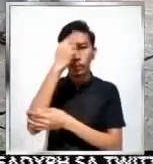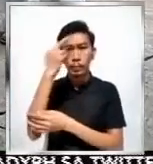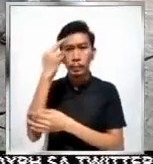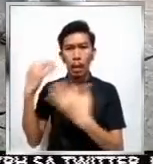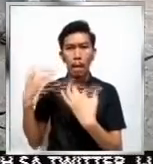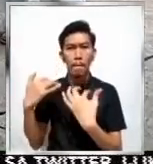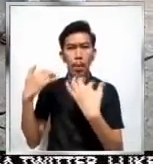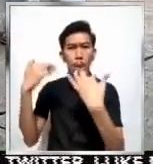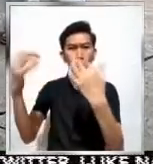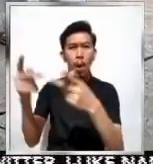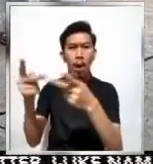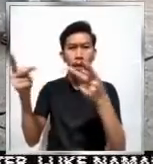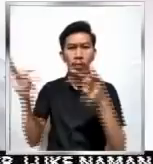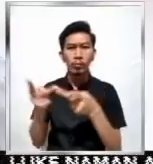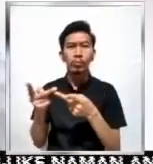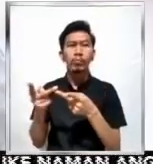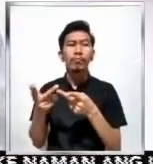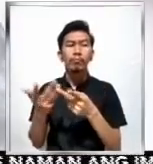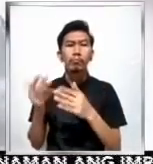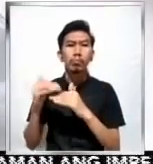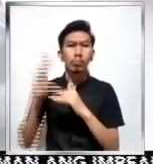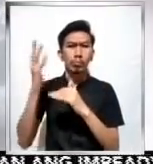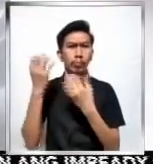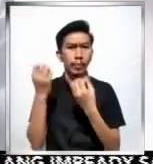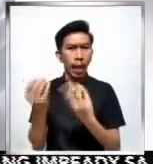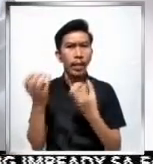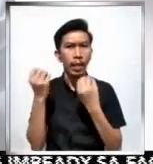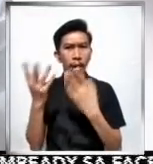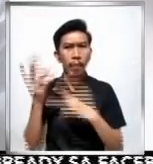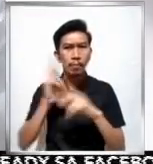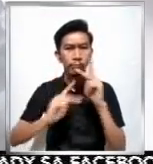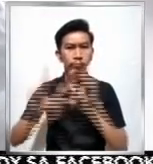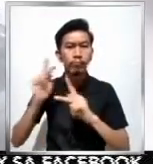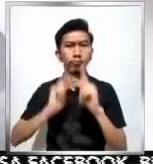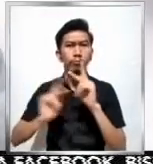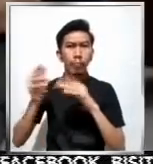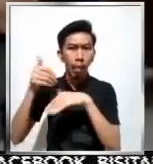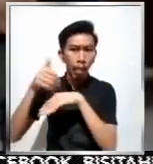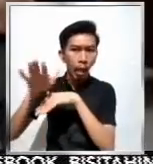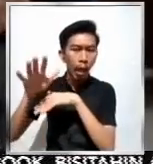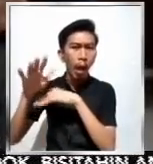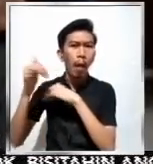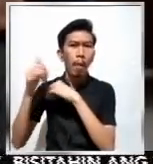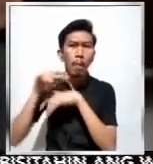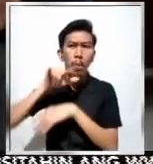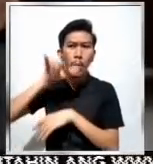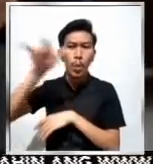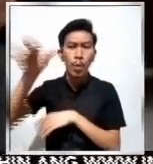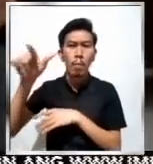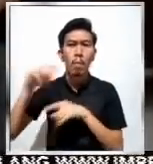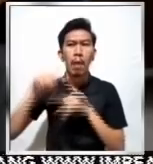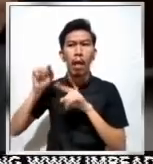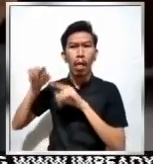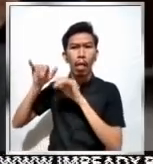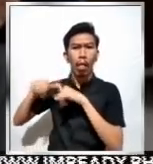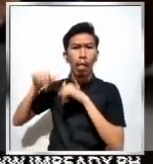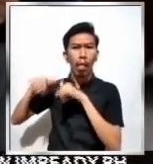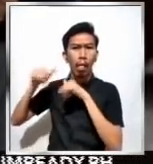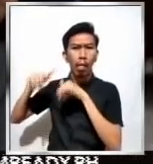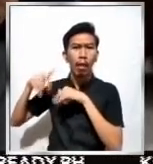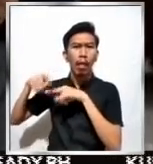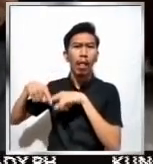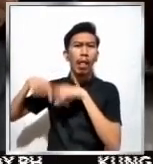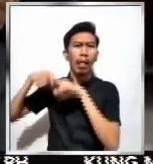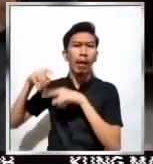na ang napauwi sa mga stranded doon at kasunod na sana siya, pero inabot ng MECQ at ngayon kailangan maghintay hanggang pagkatapos ng August